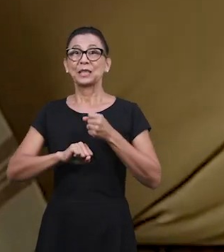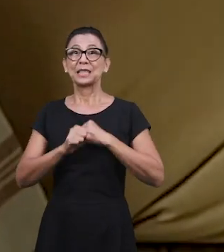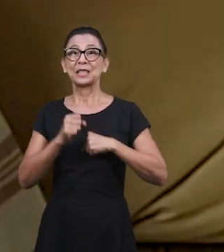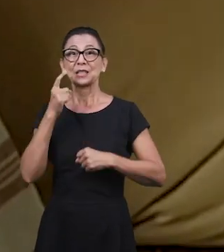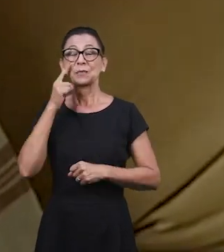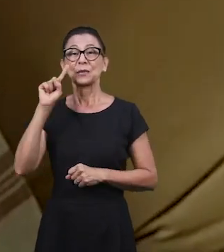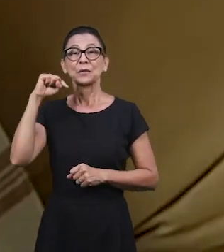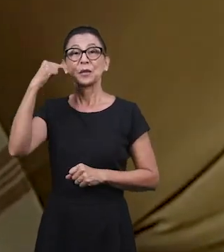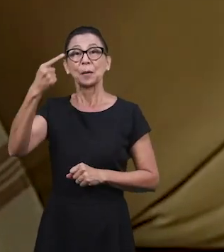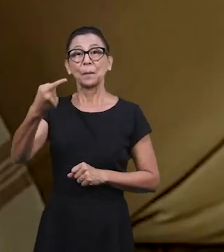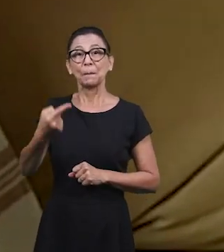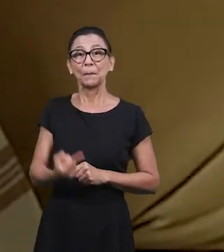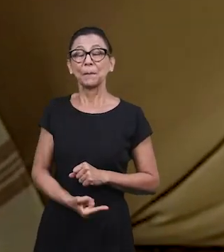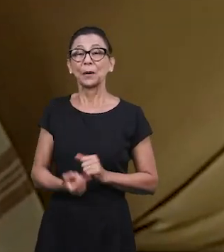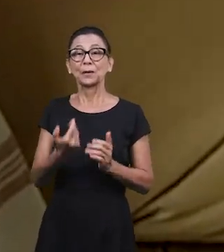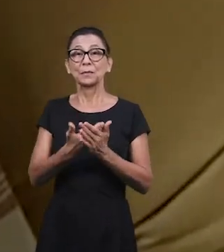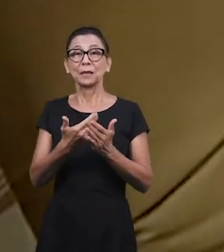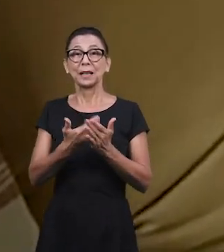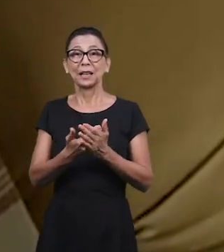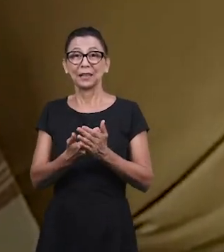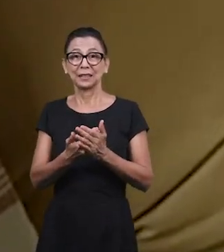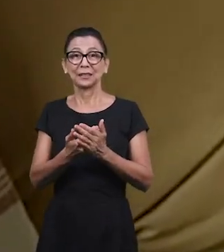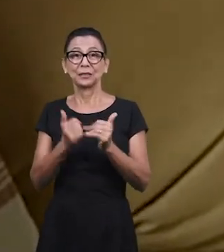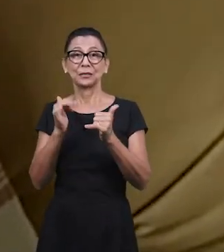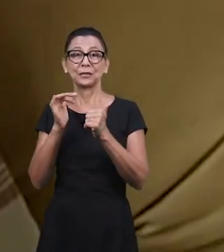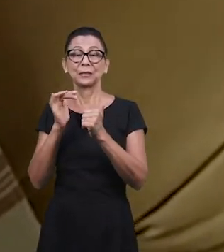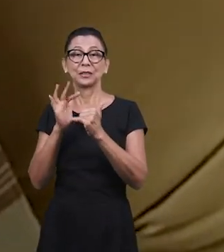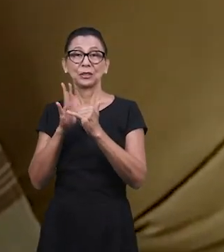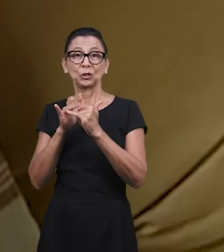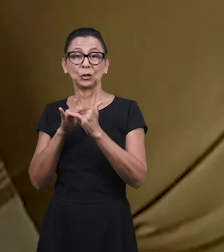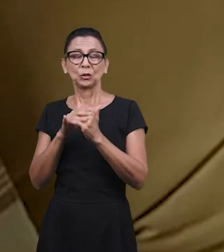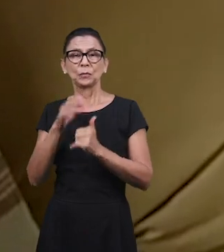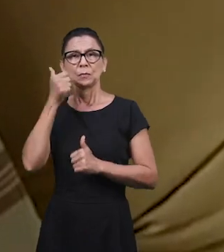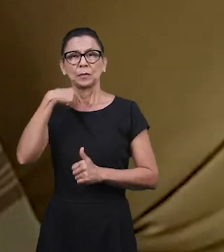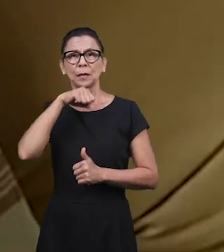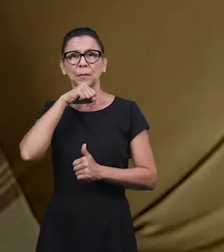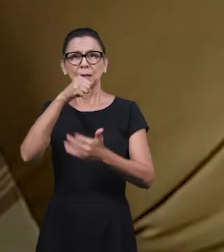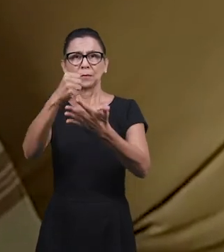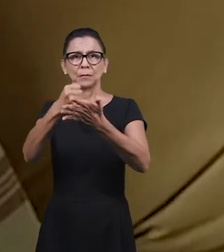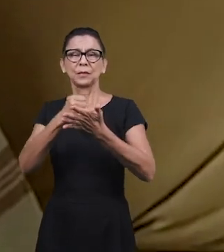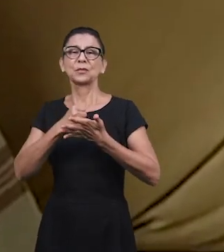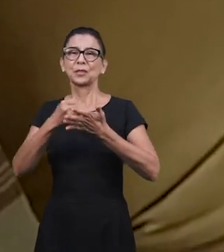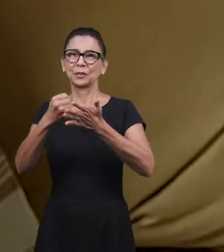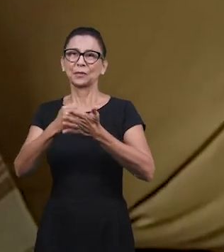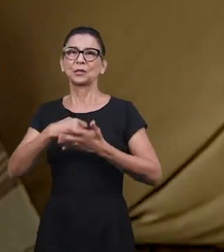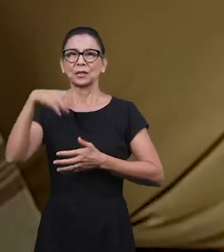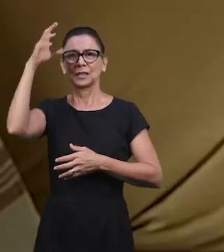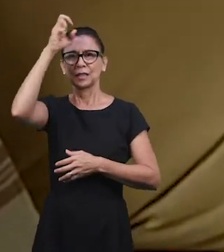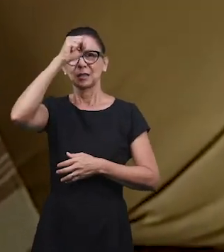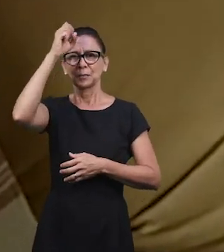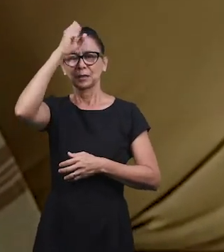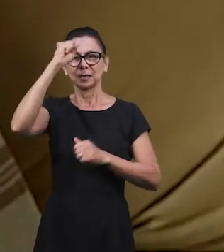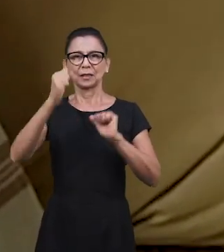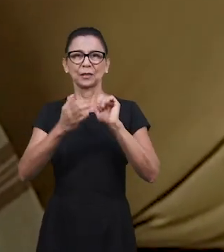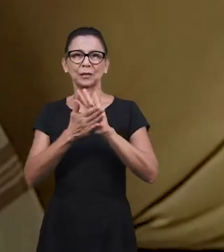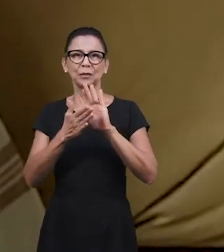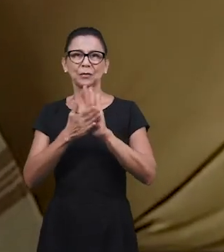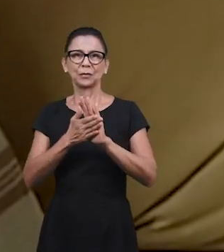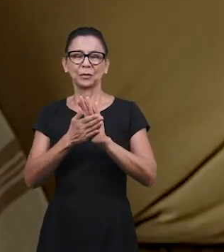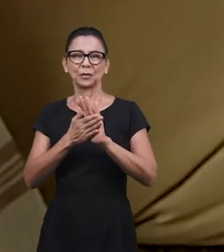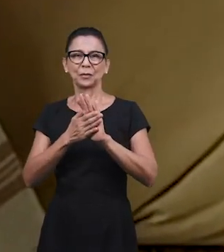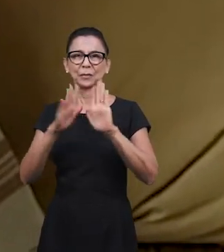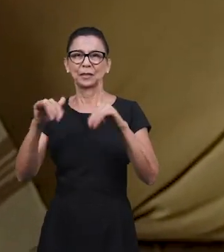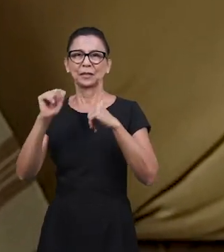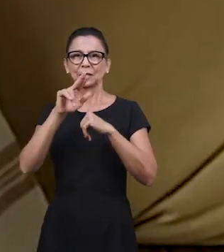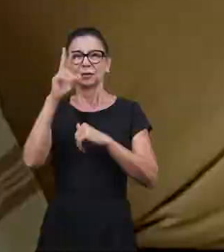souhaite toujours la prochaine étude dans les BD à YouTube. Et avec ma mère qui m'aide, j'apprends chaque fois plus de louanges